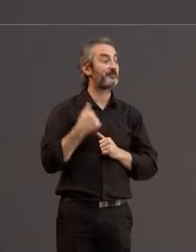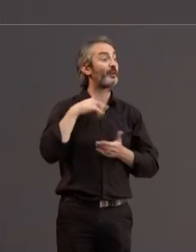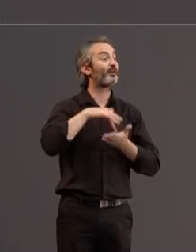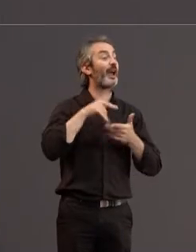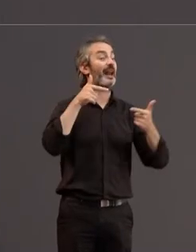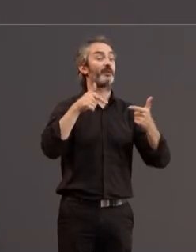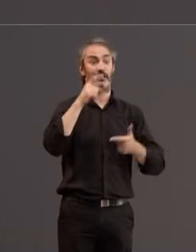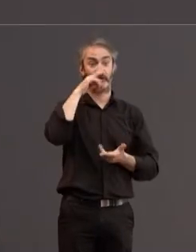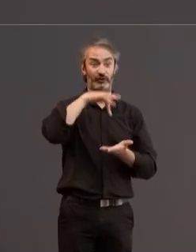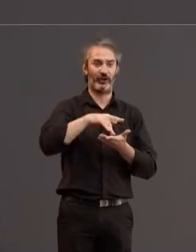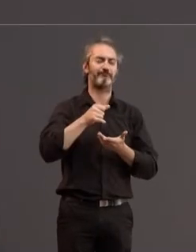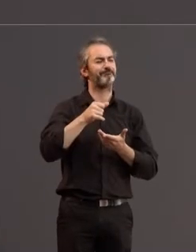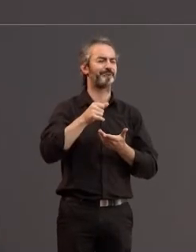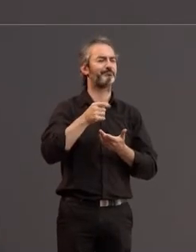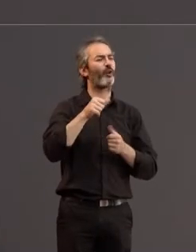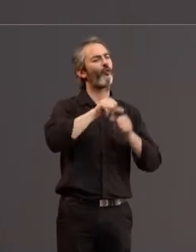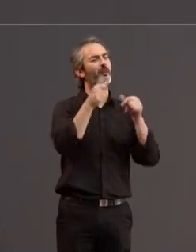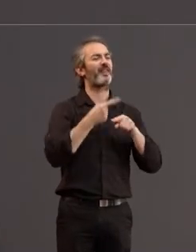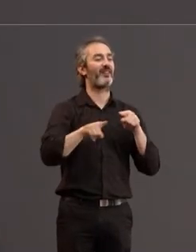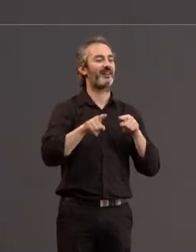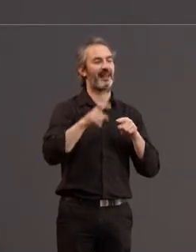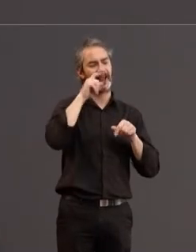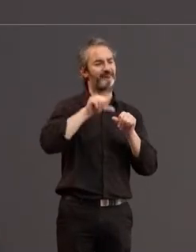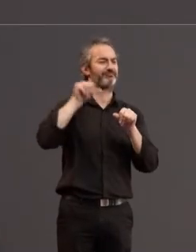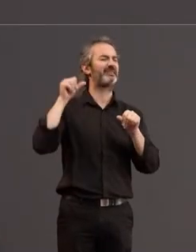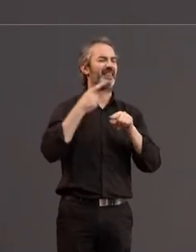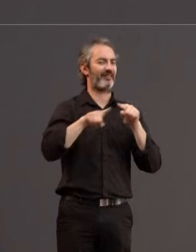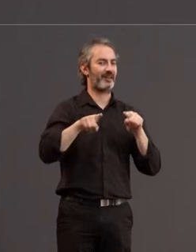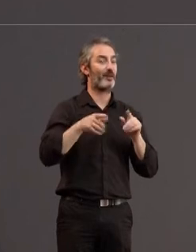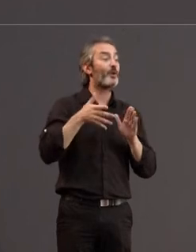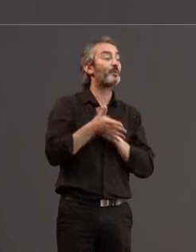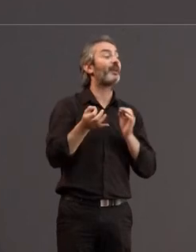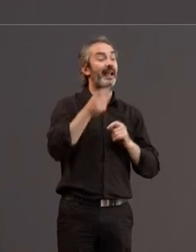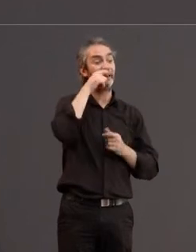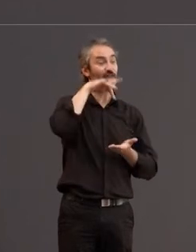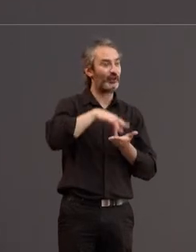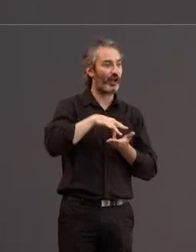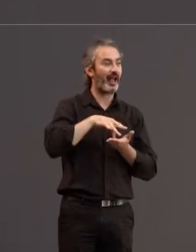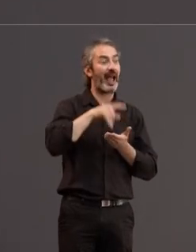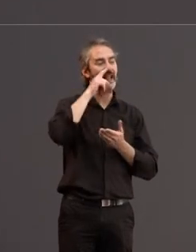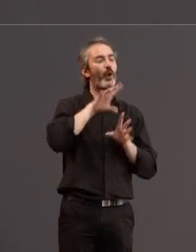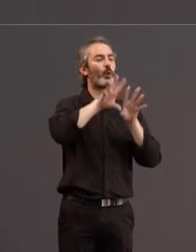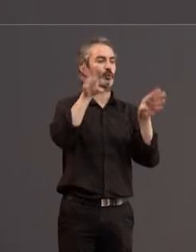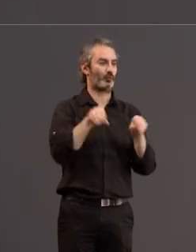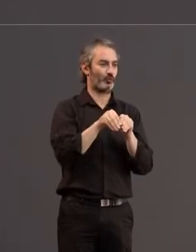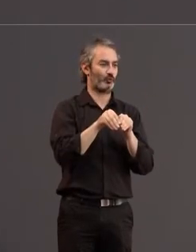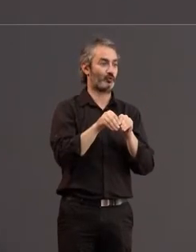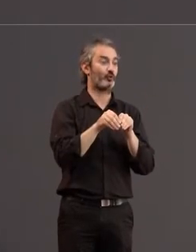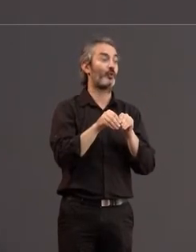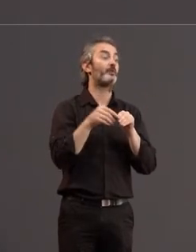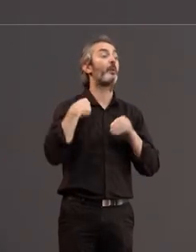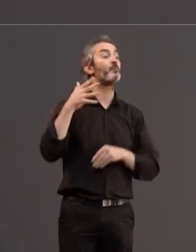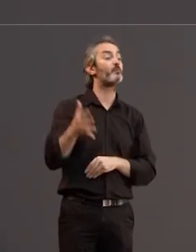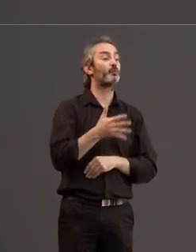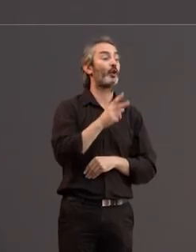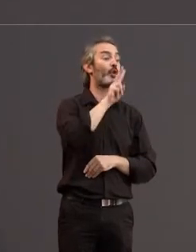graduació d'aquest any és una mica diferent de la dels altres anys. Diferent perquè aquest any celebrem conjuntament la graduació de les